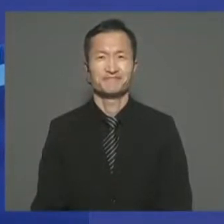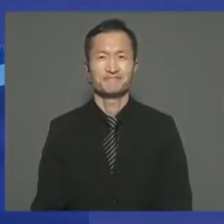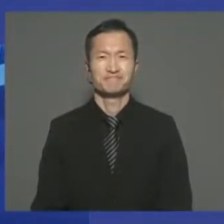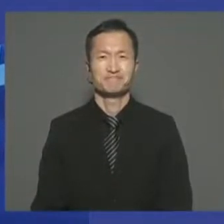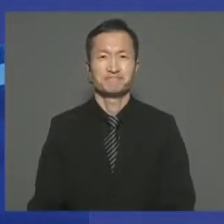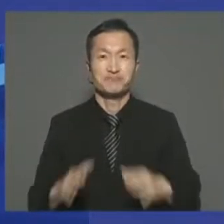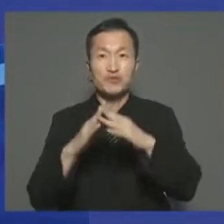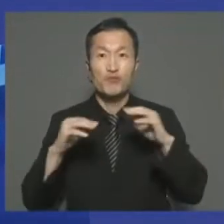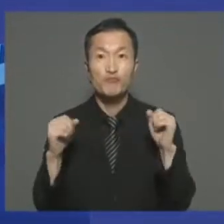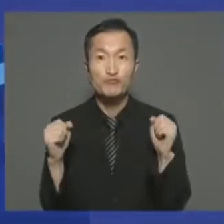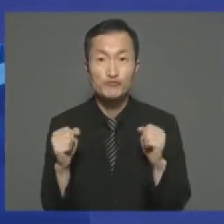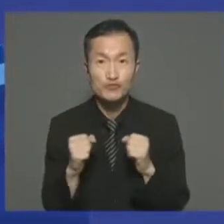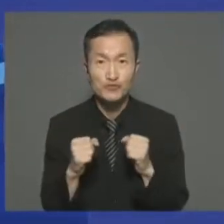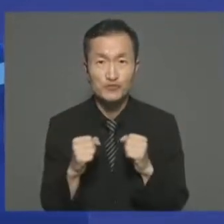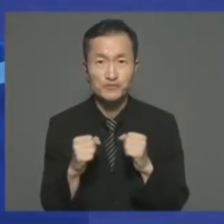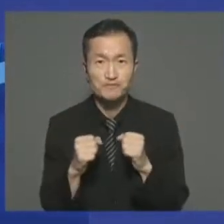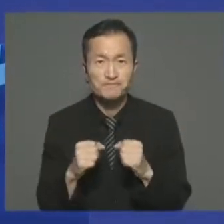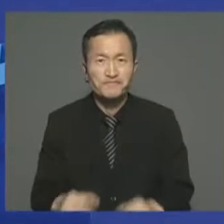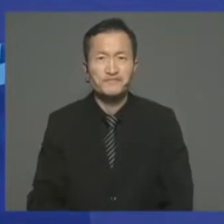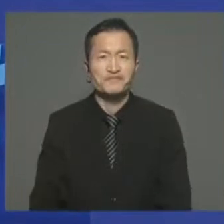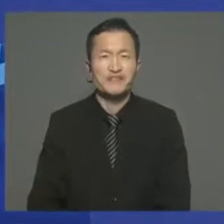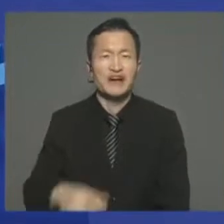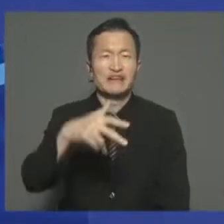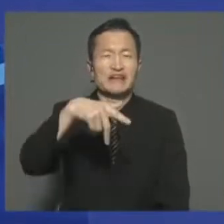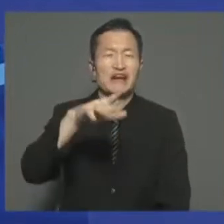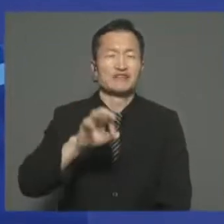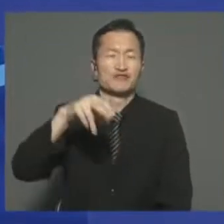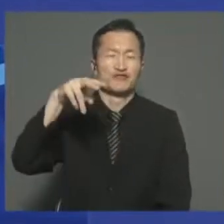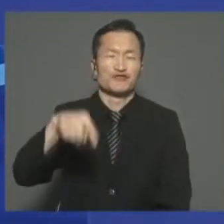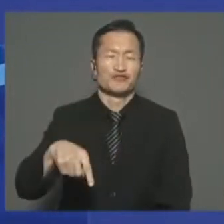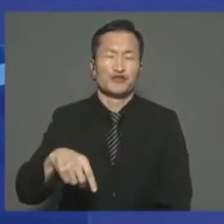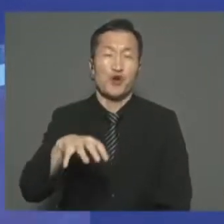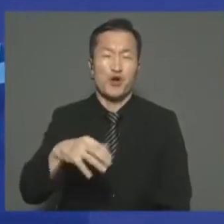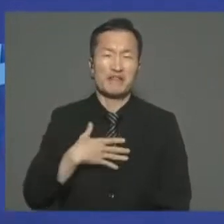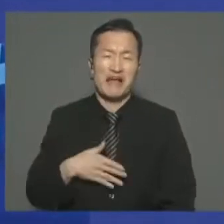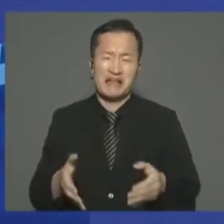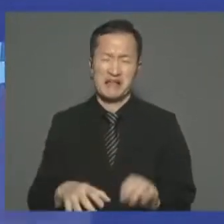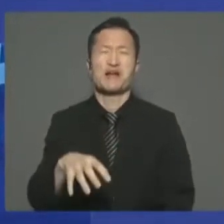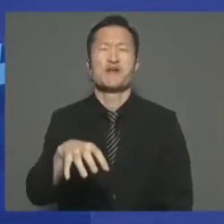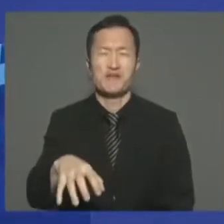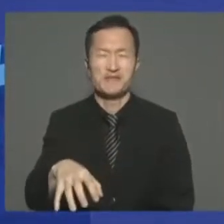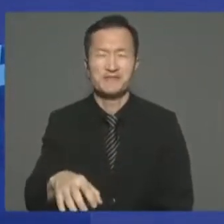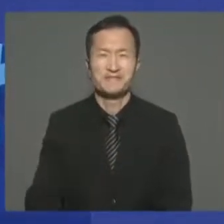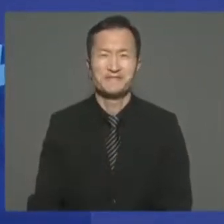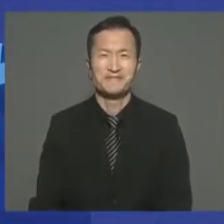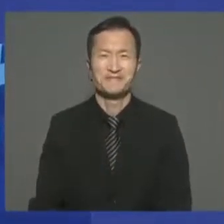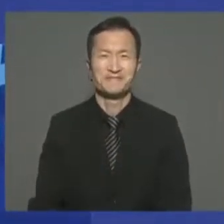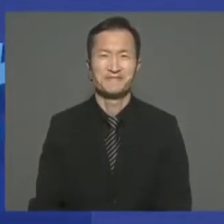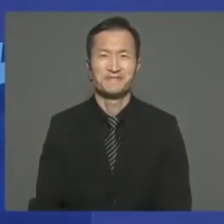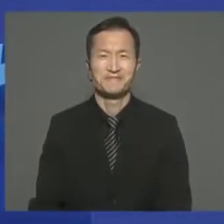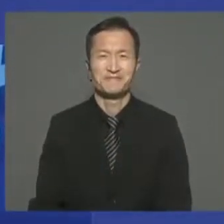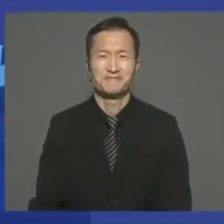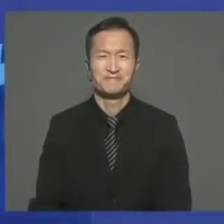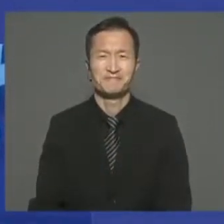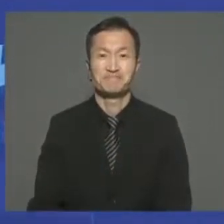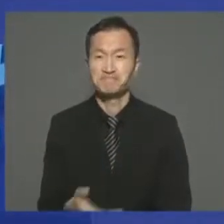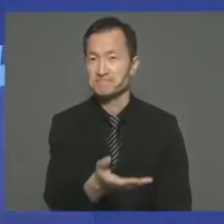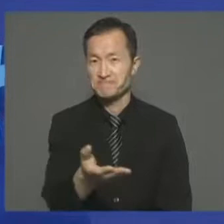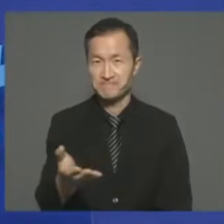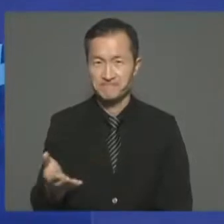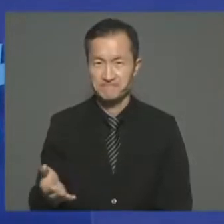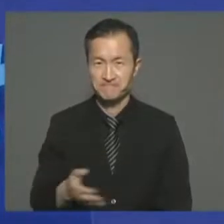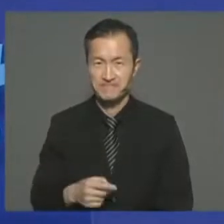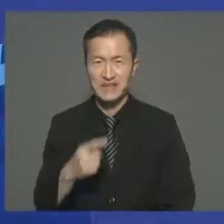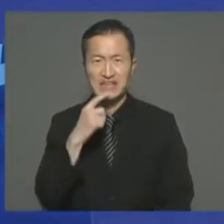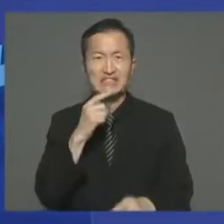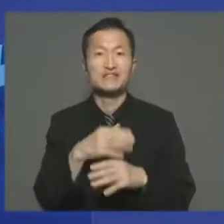전라북도 장수가 낳은 전북의 아들 박용진입니다. 오늘 저는 여러분들께